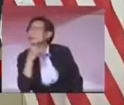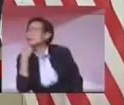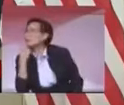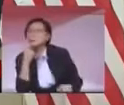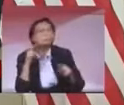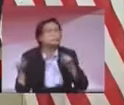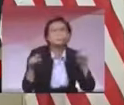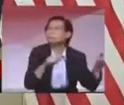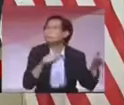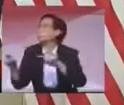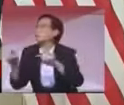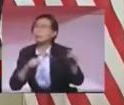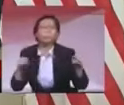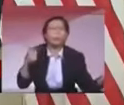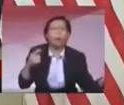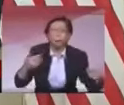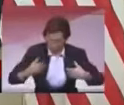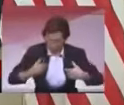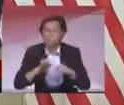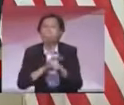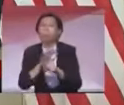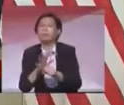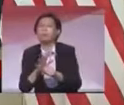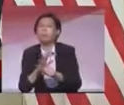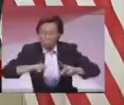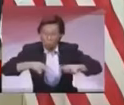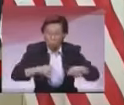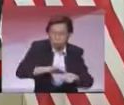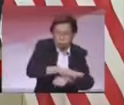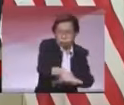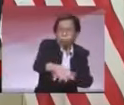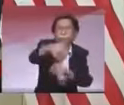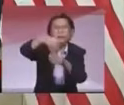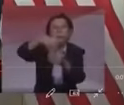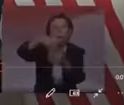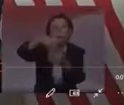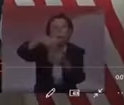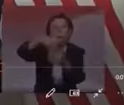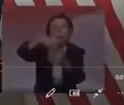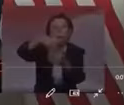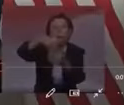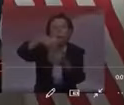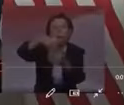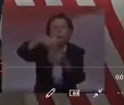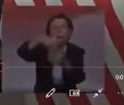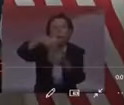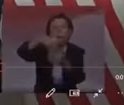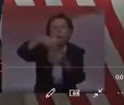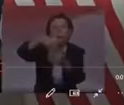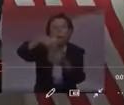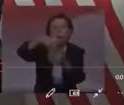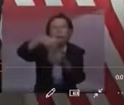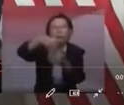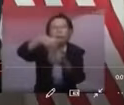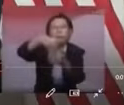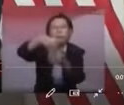antara mereka yang membawa virus ini dan menyebabkan jangkitan dalam komuniti. Since COVID-19